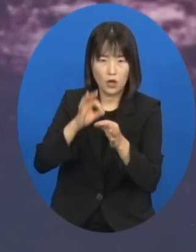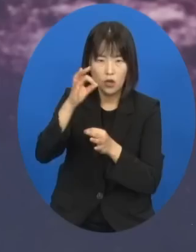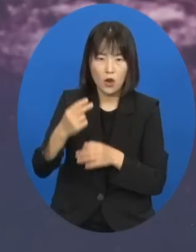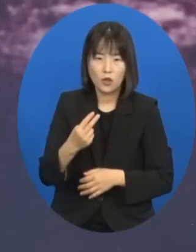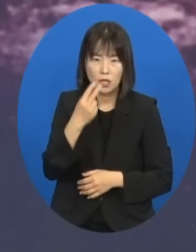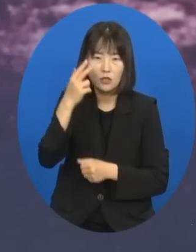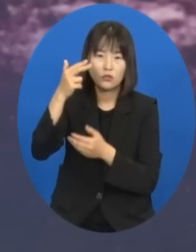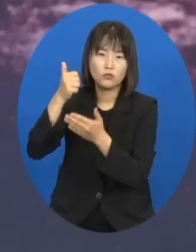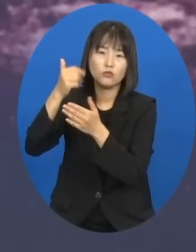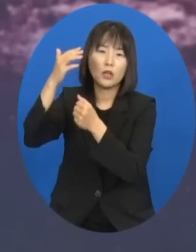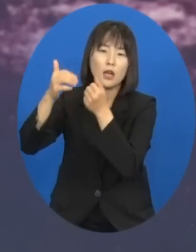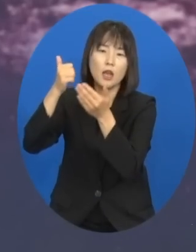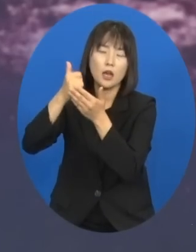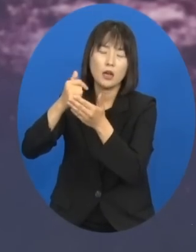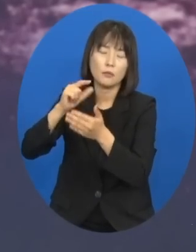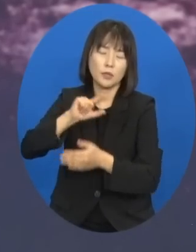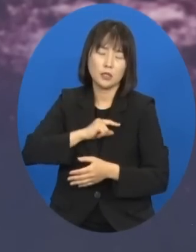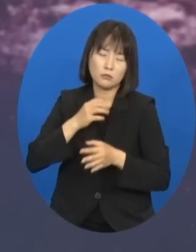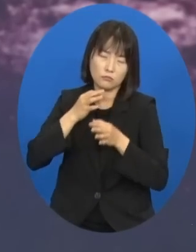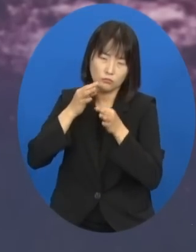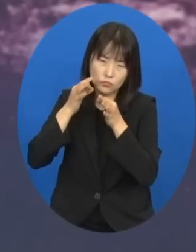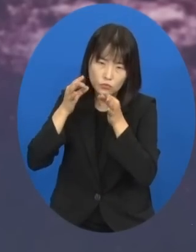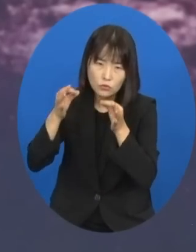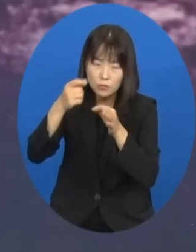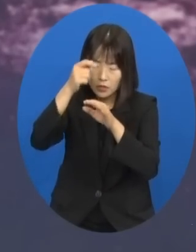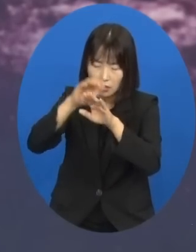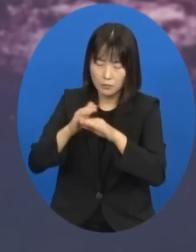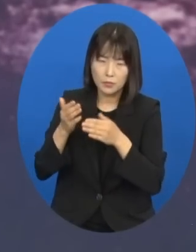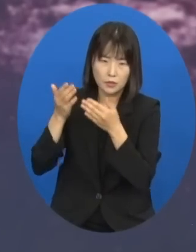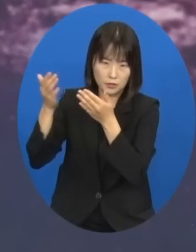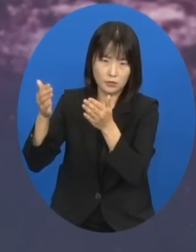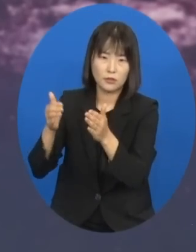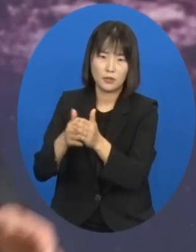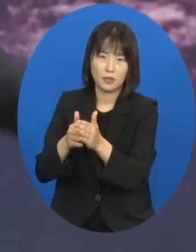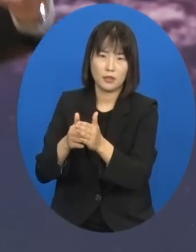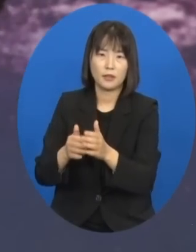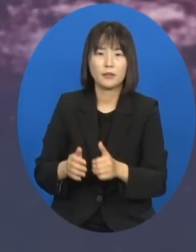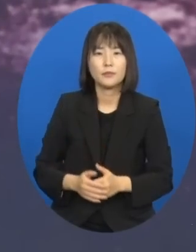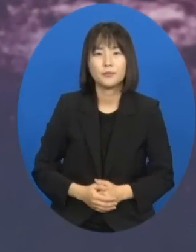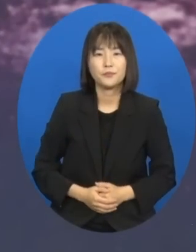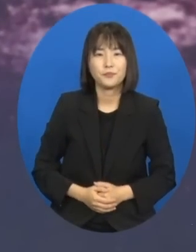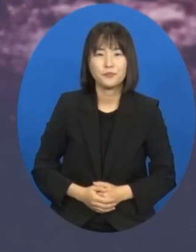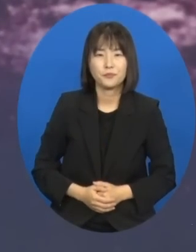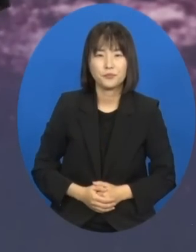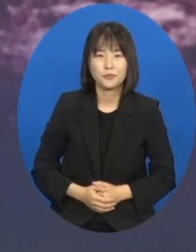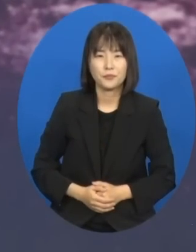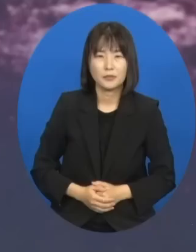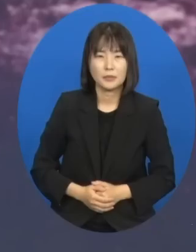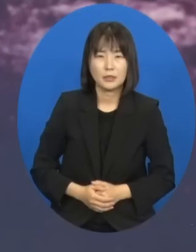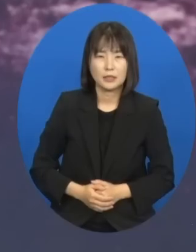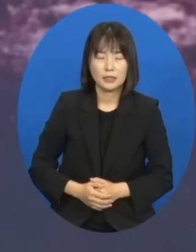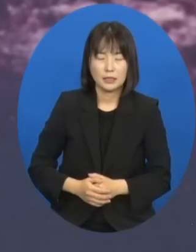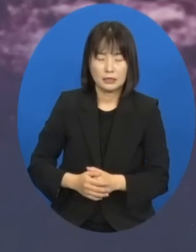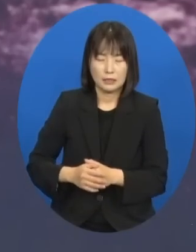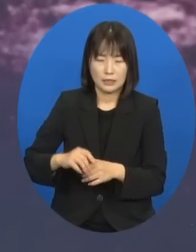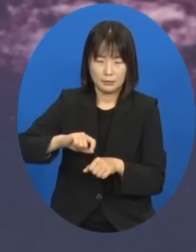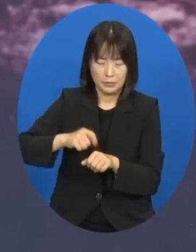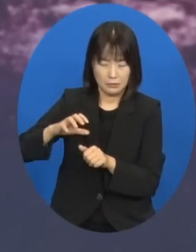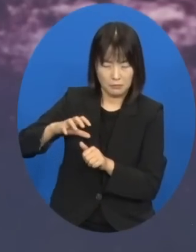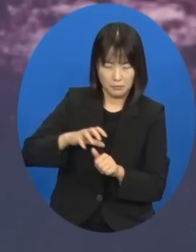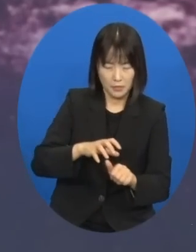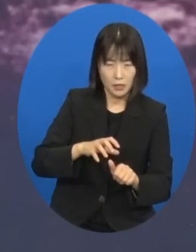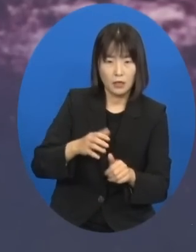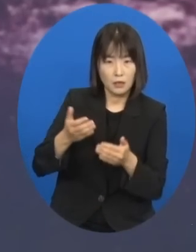영생하시는 주 하나님의 이름을 부르며 예배를 드렸다. 핍박을 받고 떠나라고 할 때